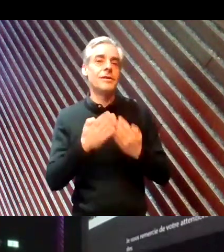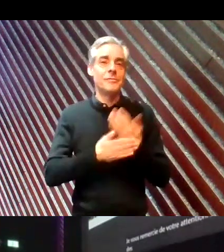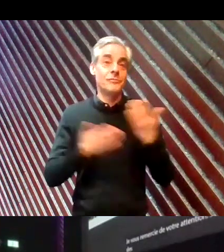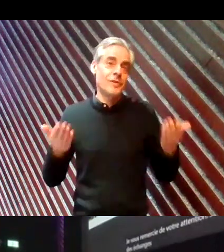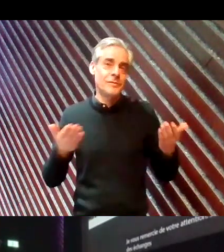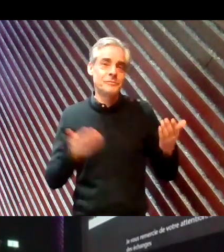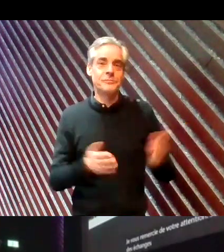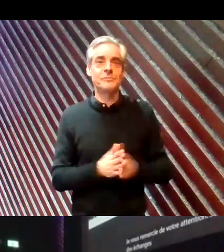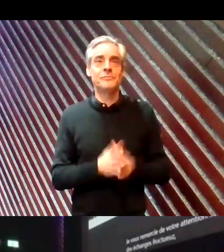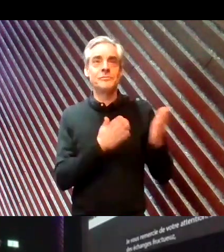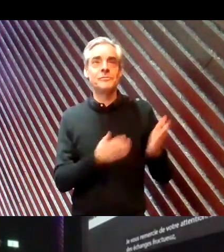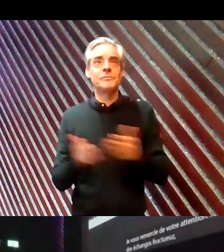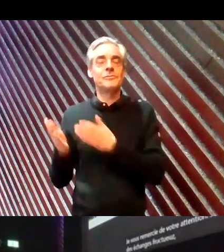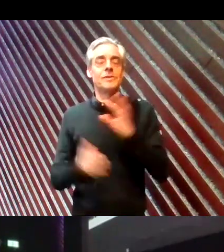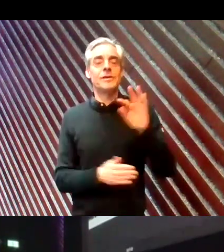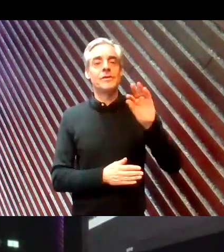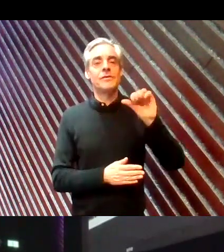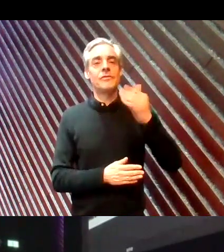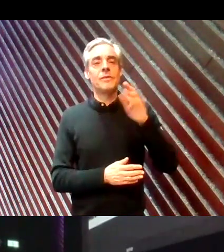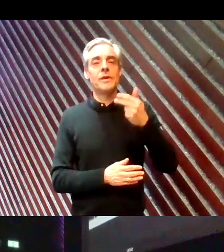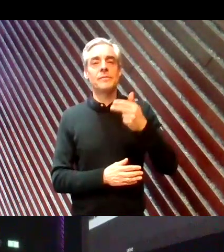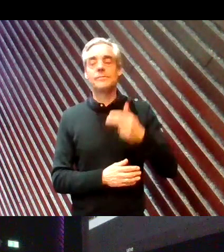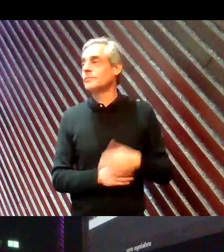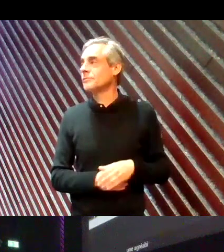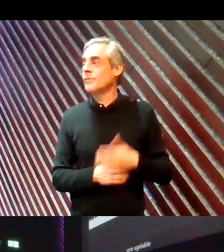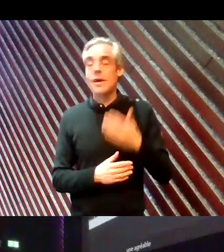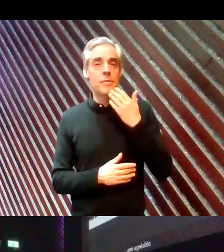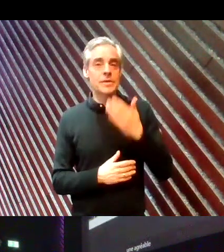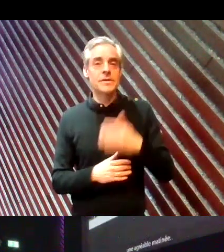Voilà, je passe la parole à Fabien. Voilà, merci.